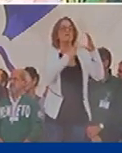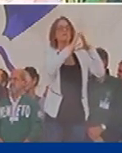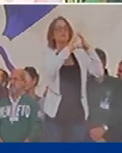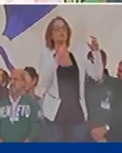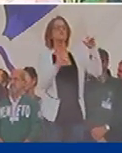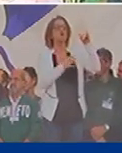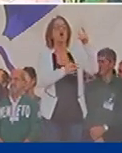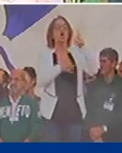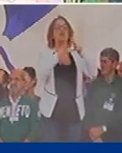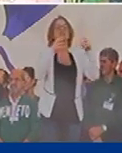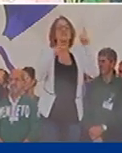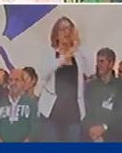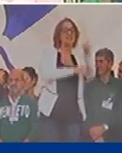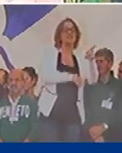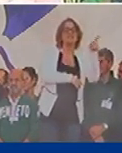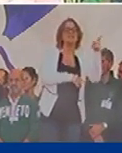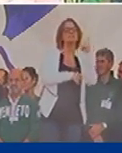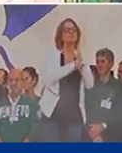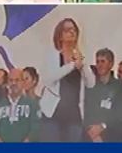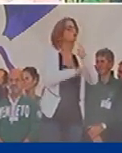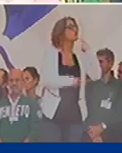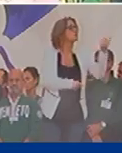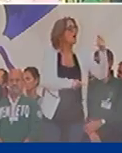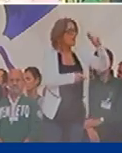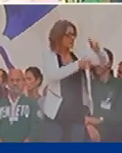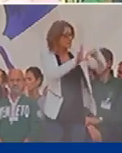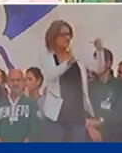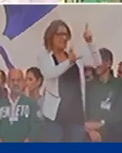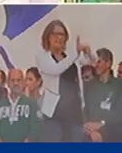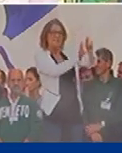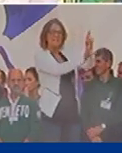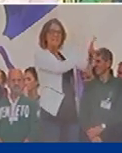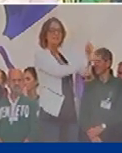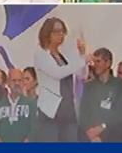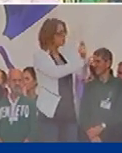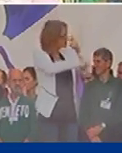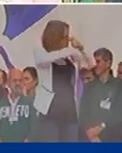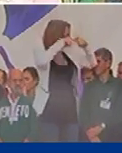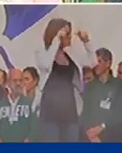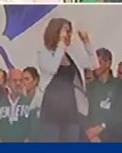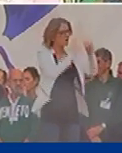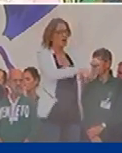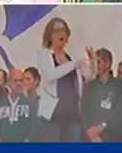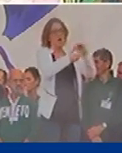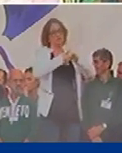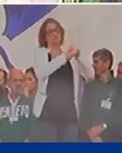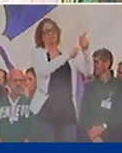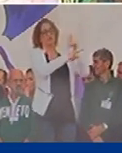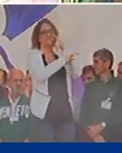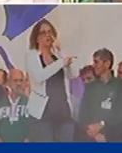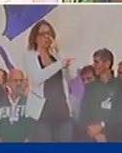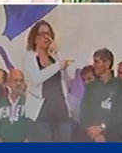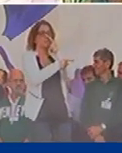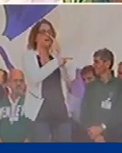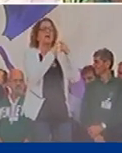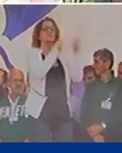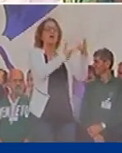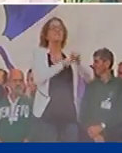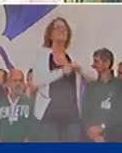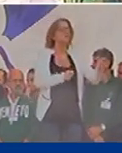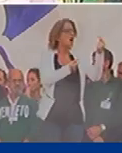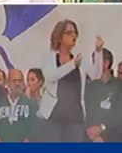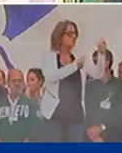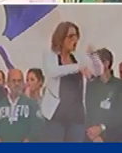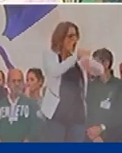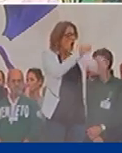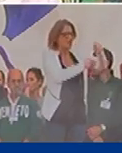diretti, dovrebbero dire agli iscritti a Confindustria e Col diretti di mollare queste associazioni che li stanno fregando coi soldi delle